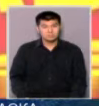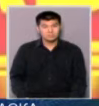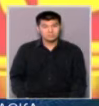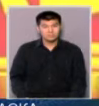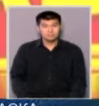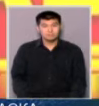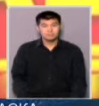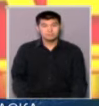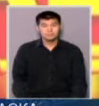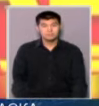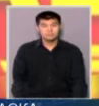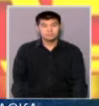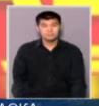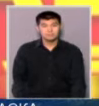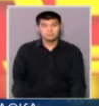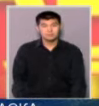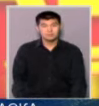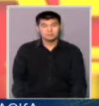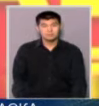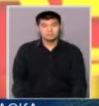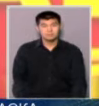өмірімнің өлшемі